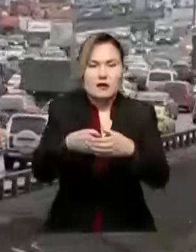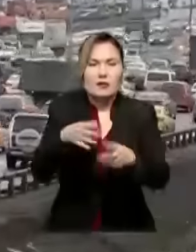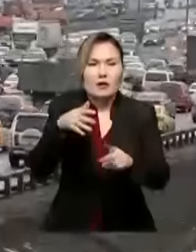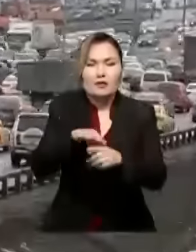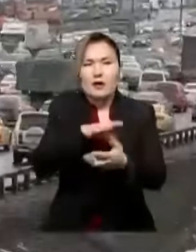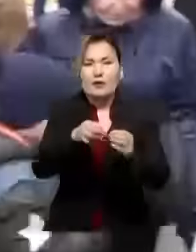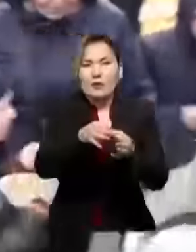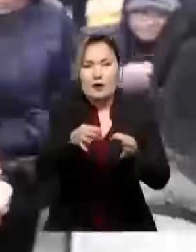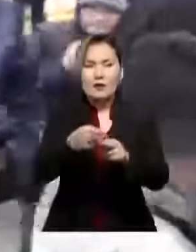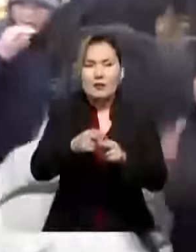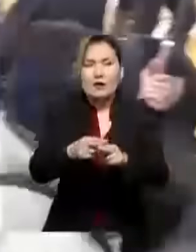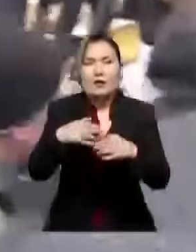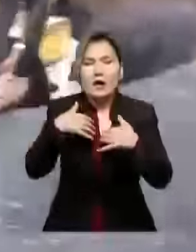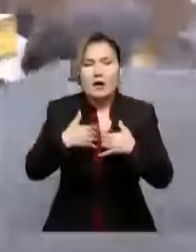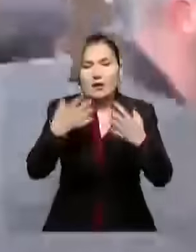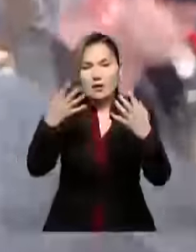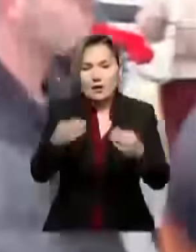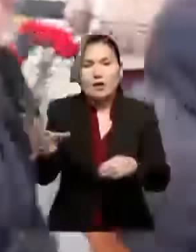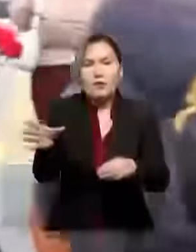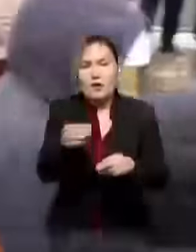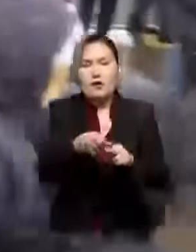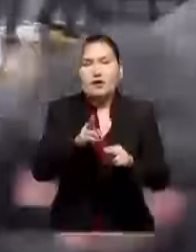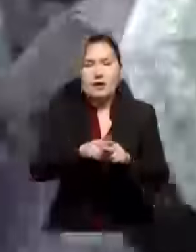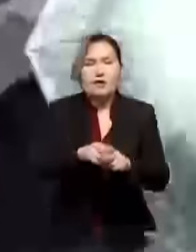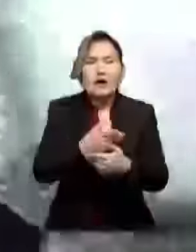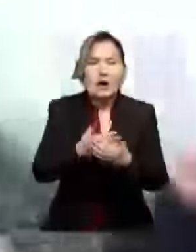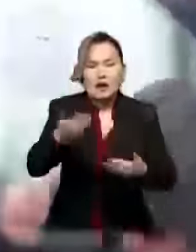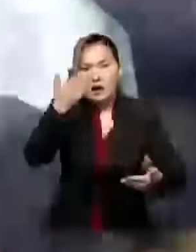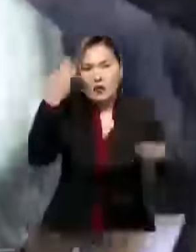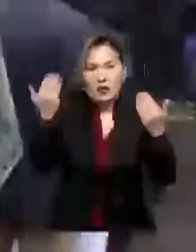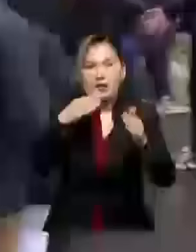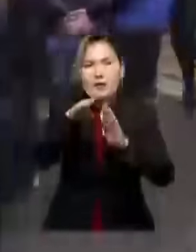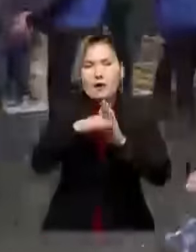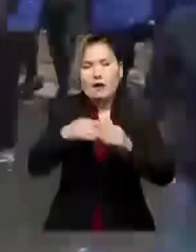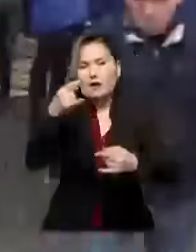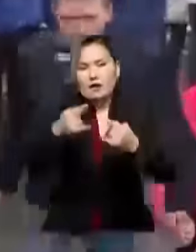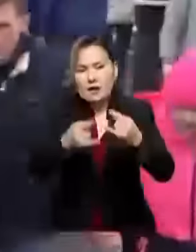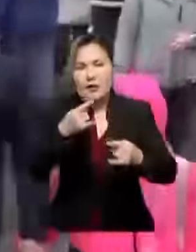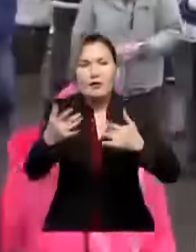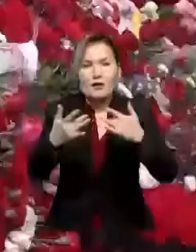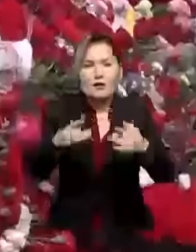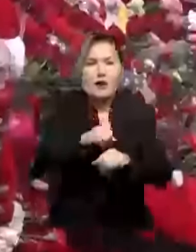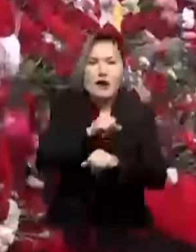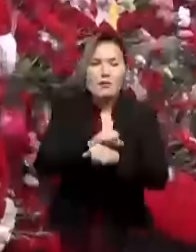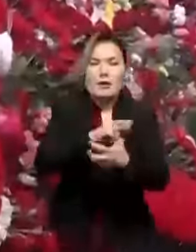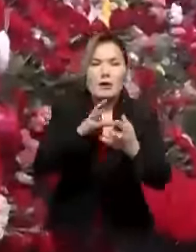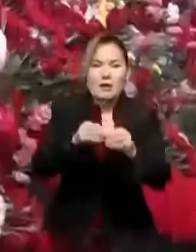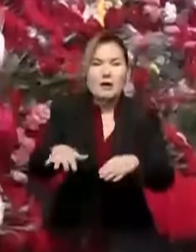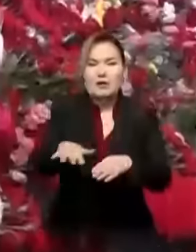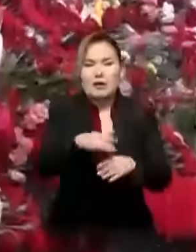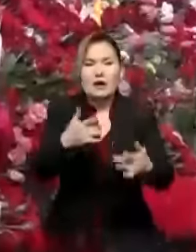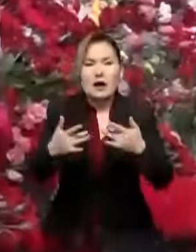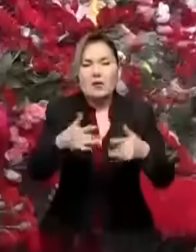Ресейдің барлық аймағында қаралы күнге байланысты бүкіл бұқаралық салтанатты іс-шаралар тоқтатылды. Мәскеу театрлары мен концерттік алаңдары